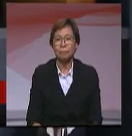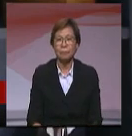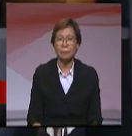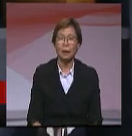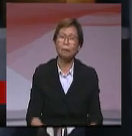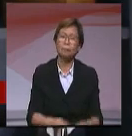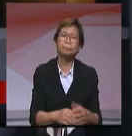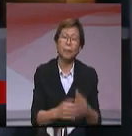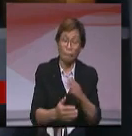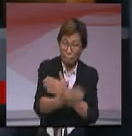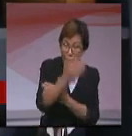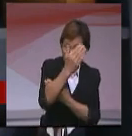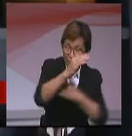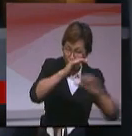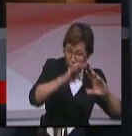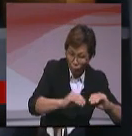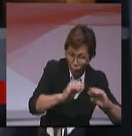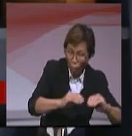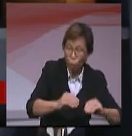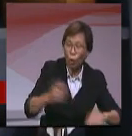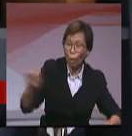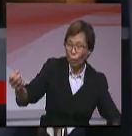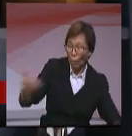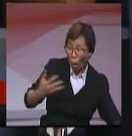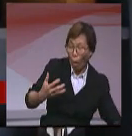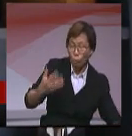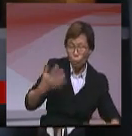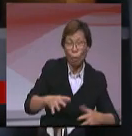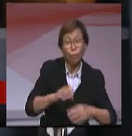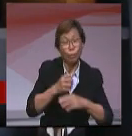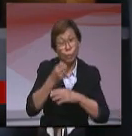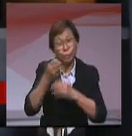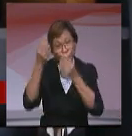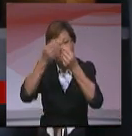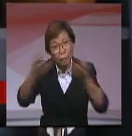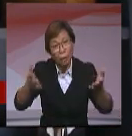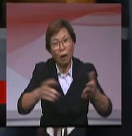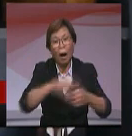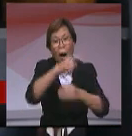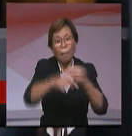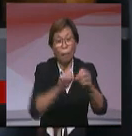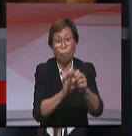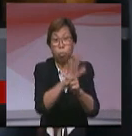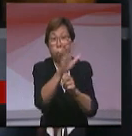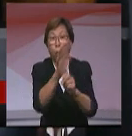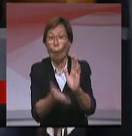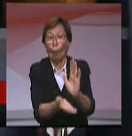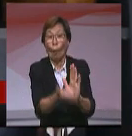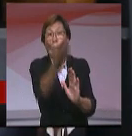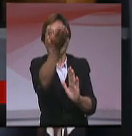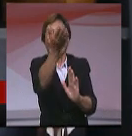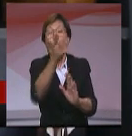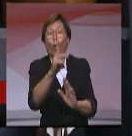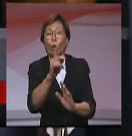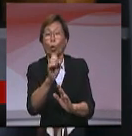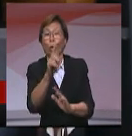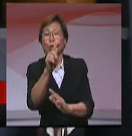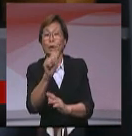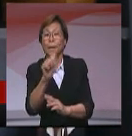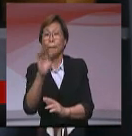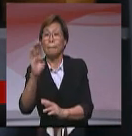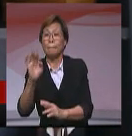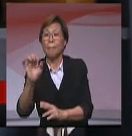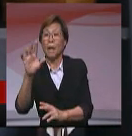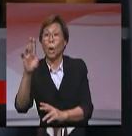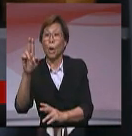Mesyuarat juga dimaklumkan tentang terdapat peningkatan kes positif COVID-19 di daerah Kota Belud.